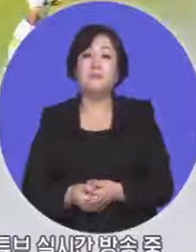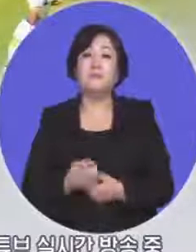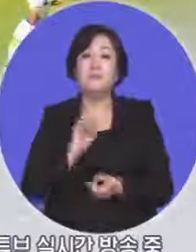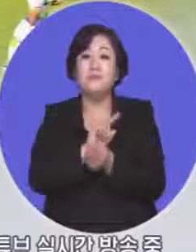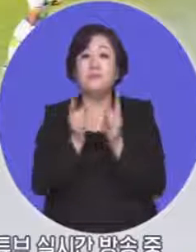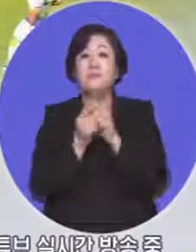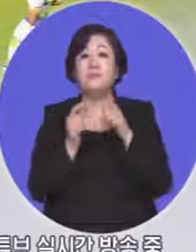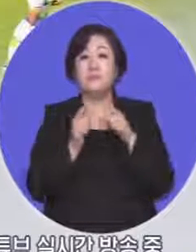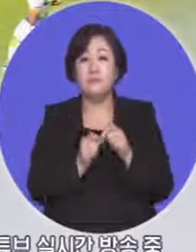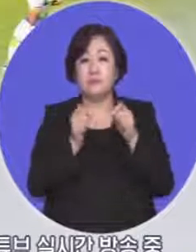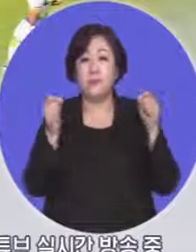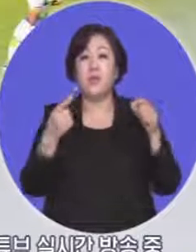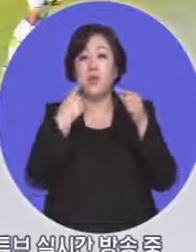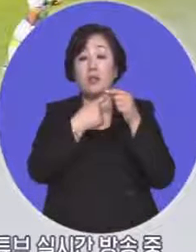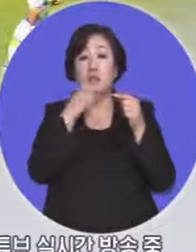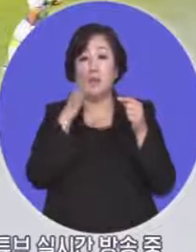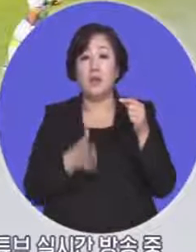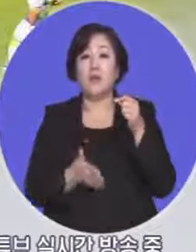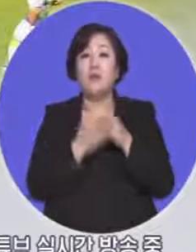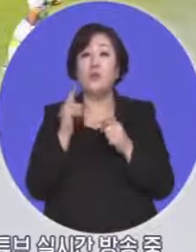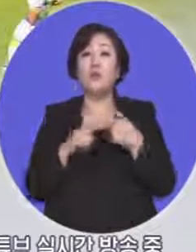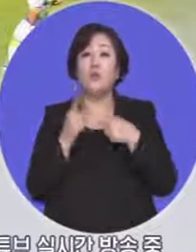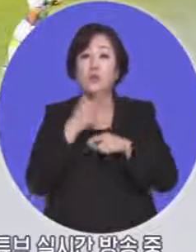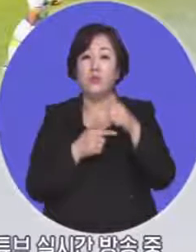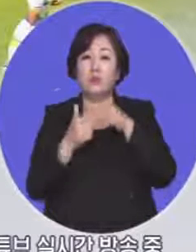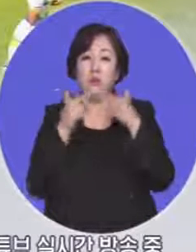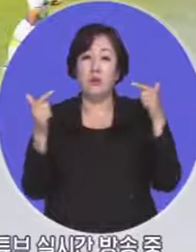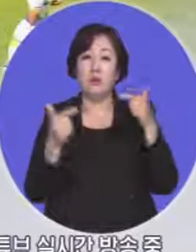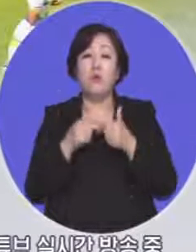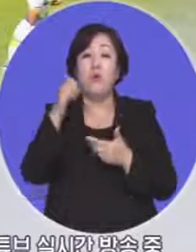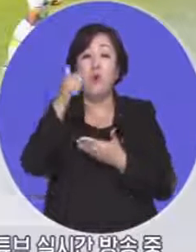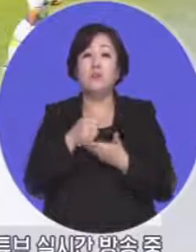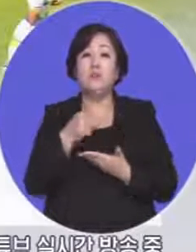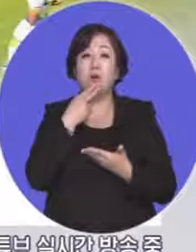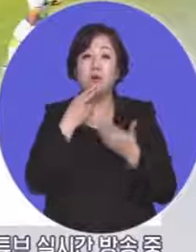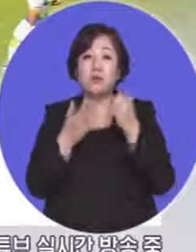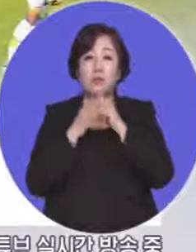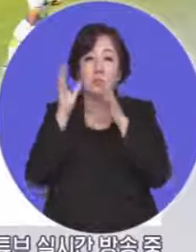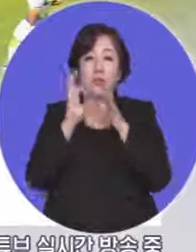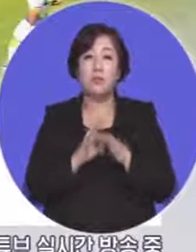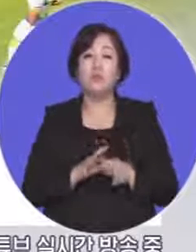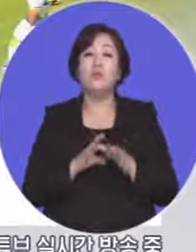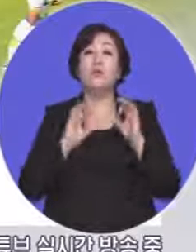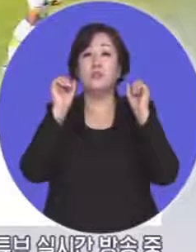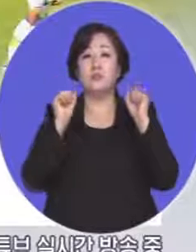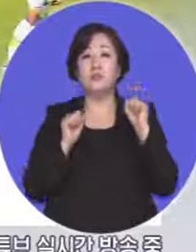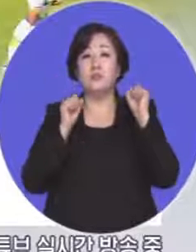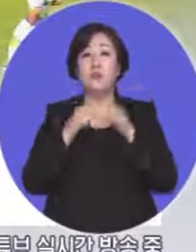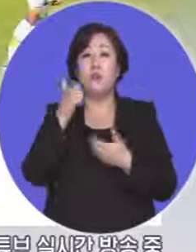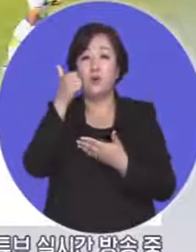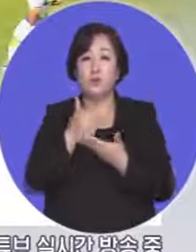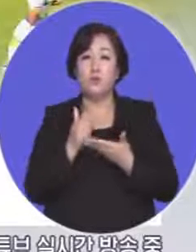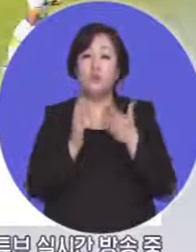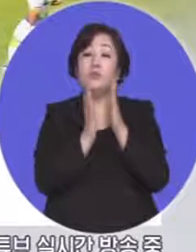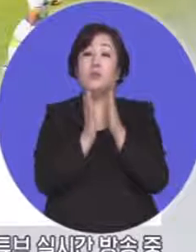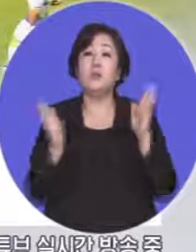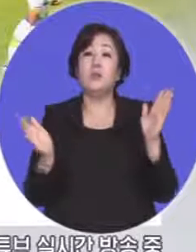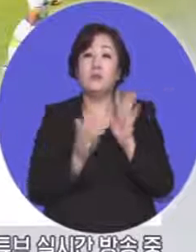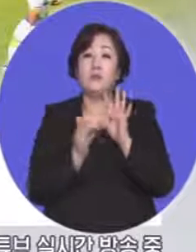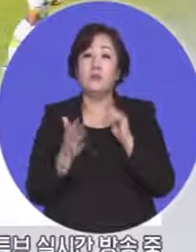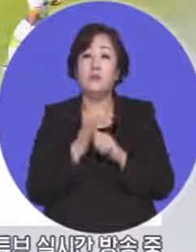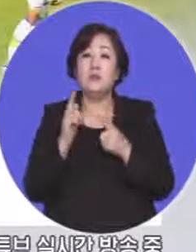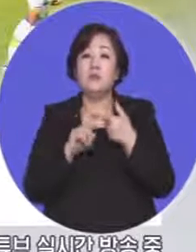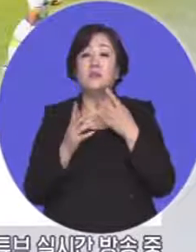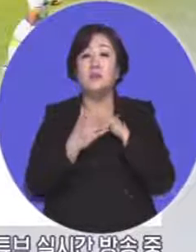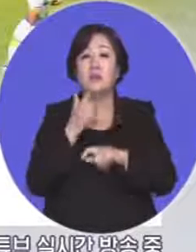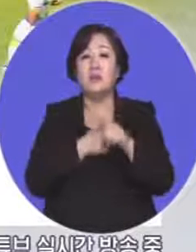사회적 거리두기가 1단계로 완화되면서 무관중으로 치러진 프로스포츠의 관중 입장이 시작됩니다. 코로나로